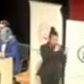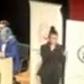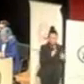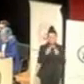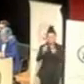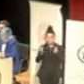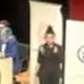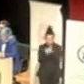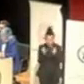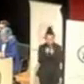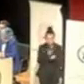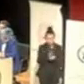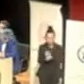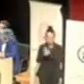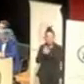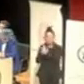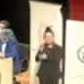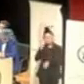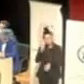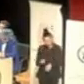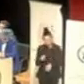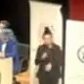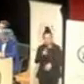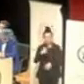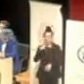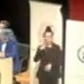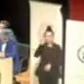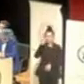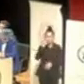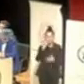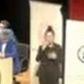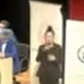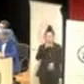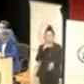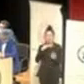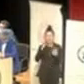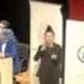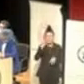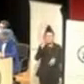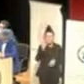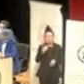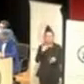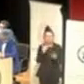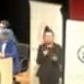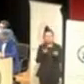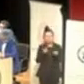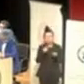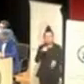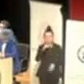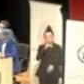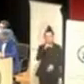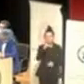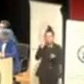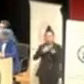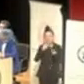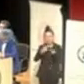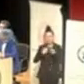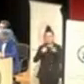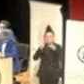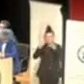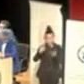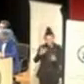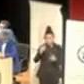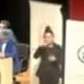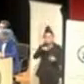düzenlendi. Sunumumun sonunda zaten her zaman olduğu gibi size seslendirme örneklerinden aktaracağız. Aynı zamanda